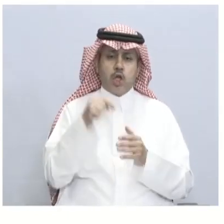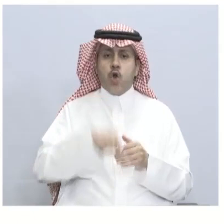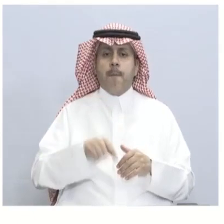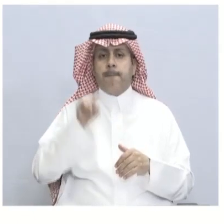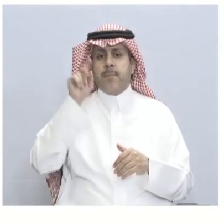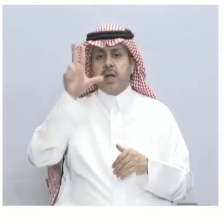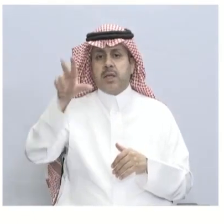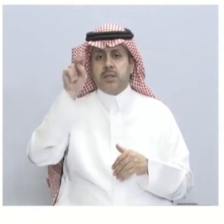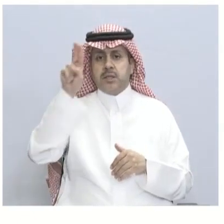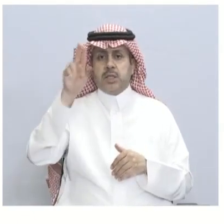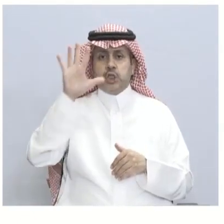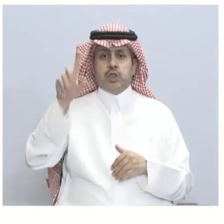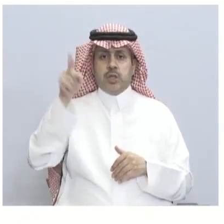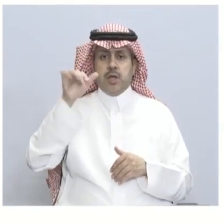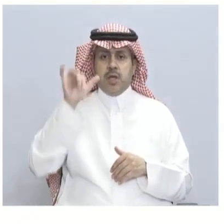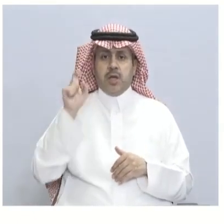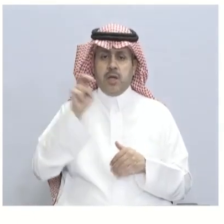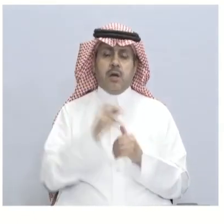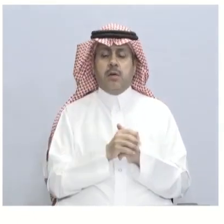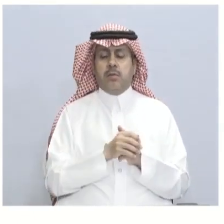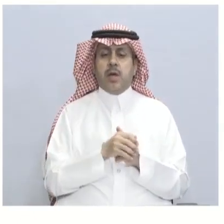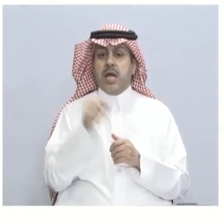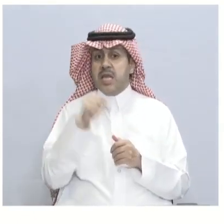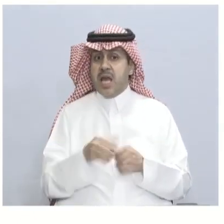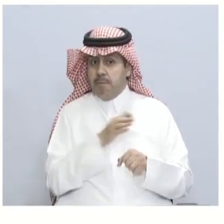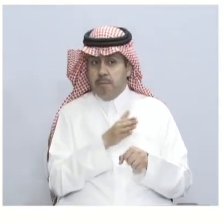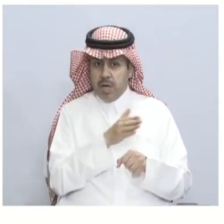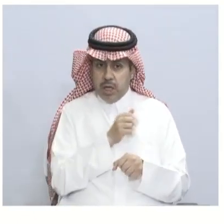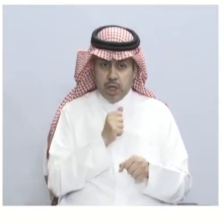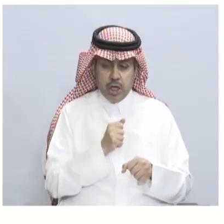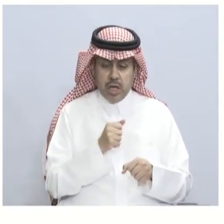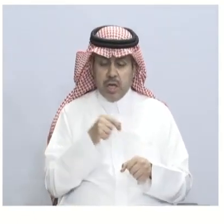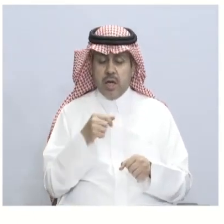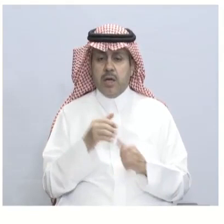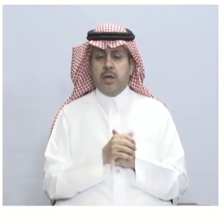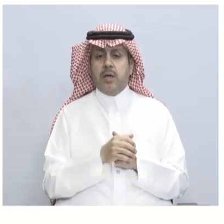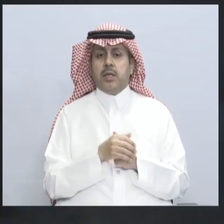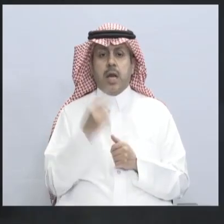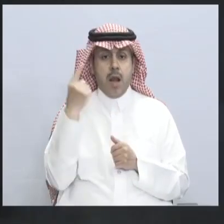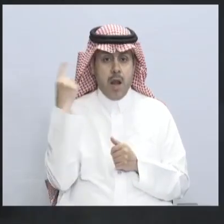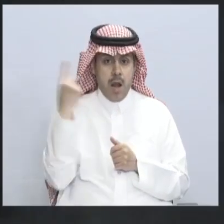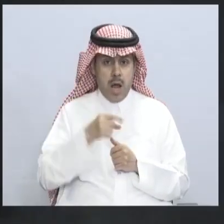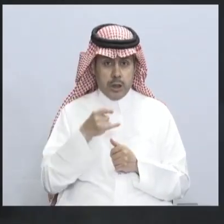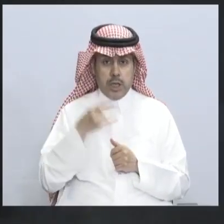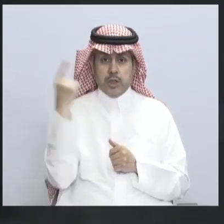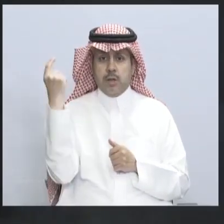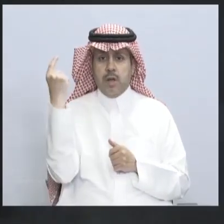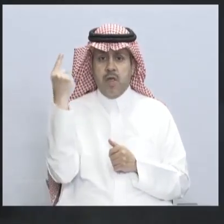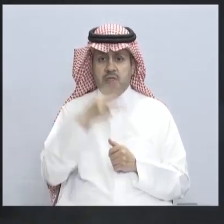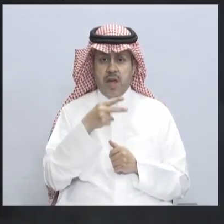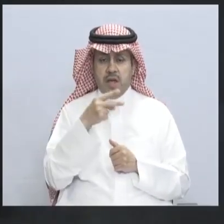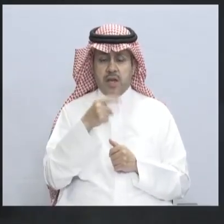اليوم الثالث عشر من ذي الحجه وايام التشريق هي الحادي عشر والثاني عشر